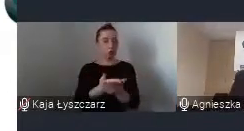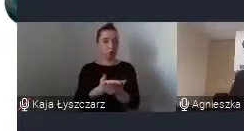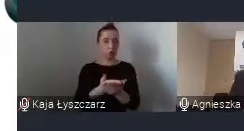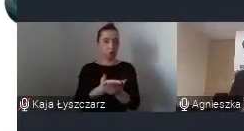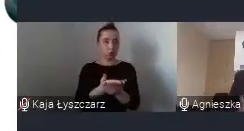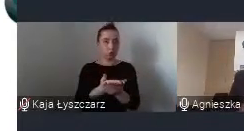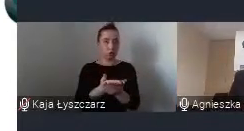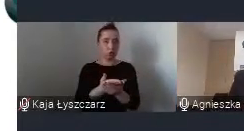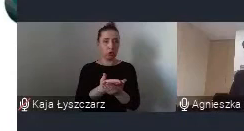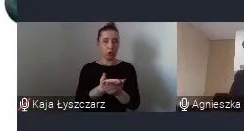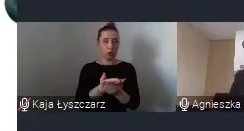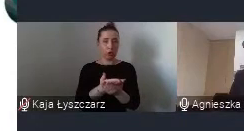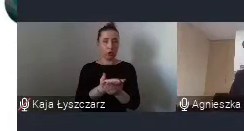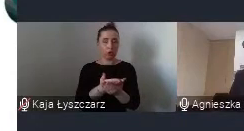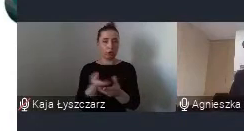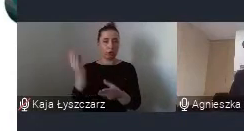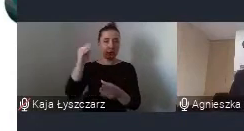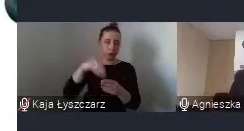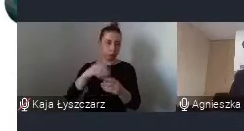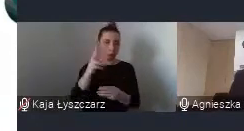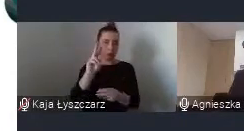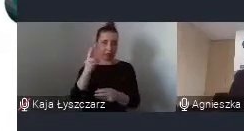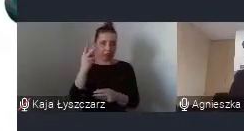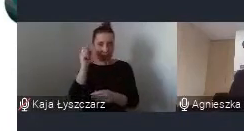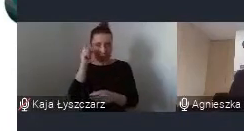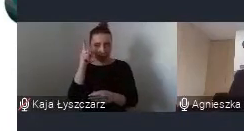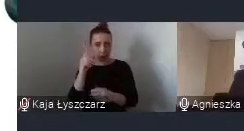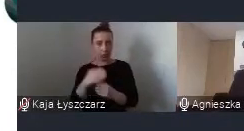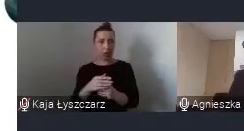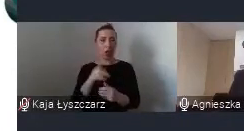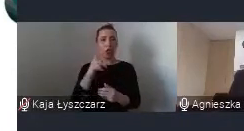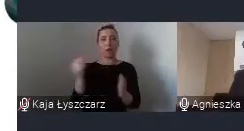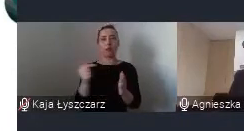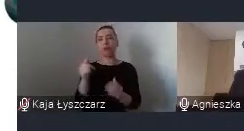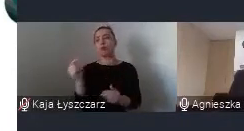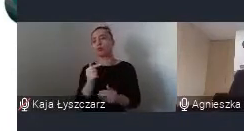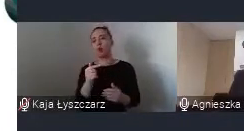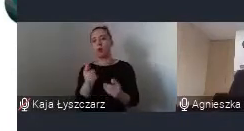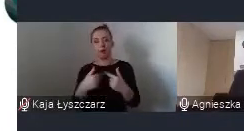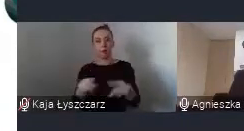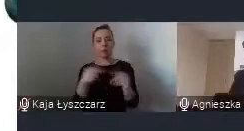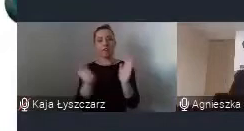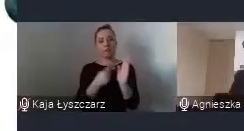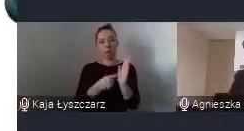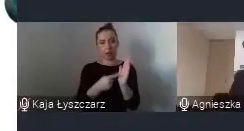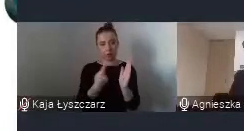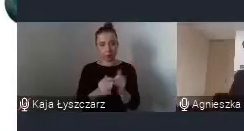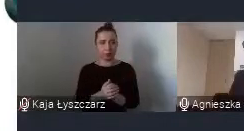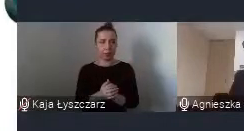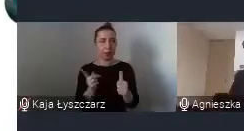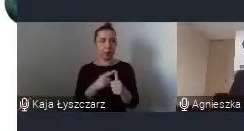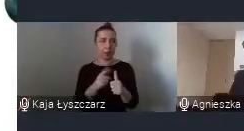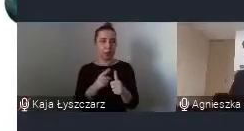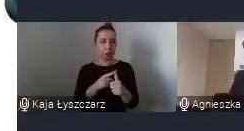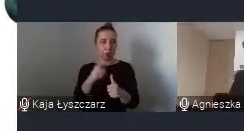czy to jakby w ramach tych inicjatyw, jest to, że one muszą spełniać pewnie kilka kryteriów. Po pierwsze, muszą to